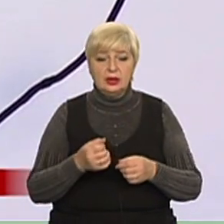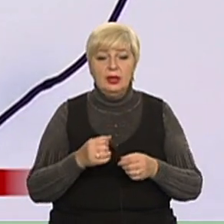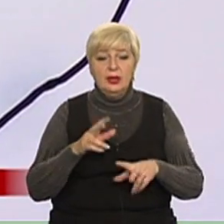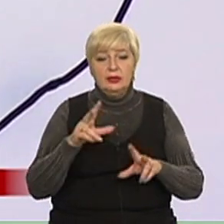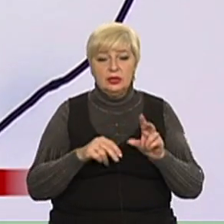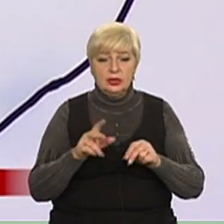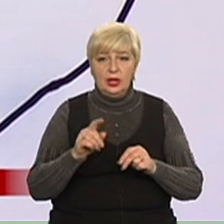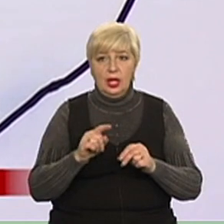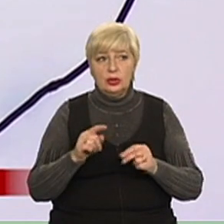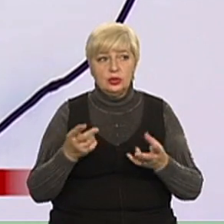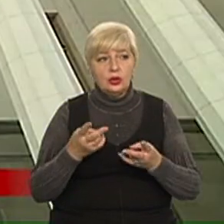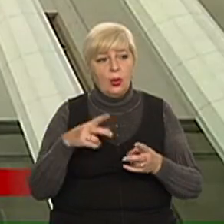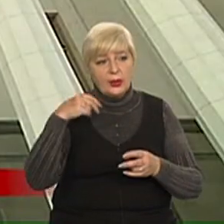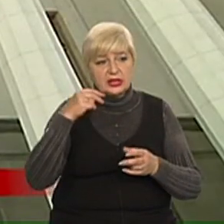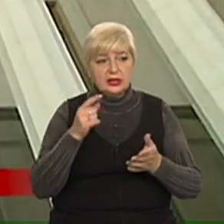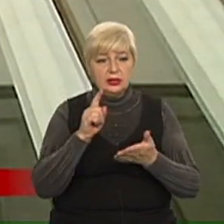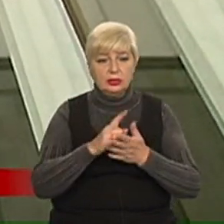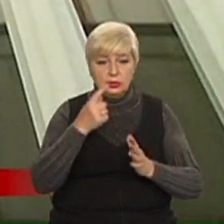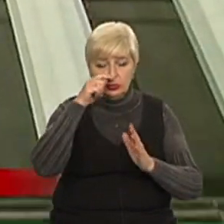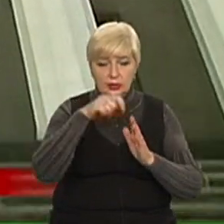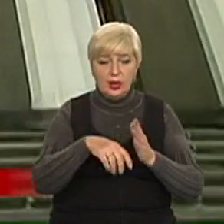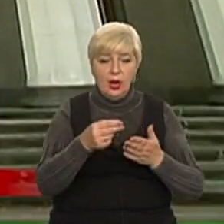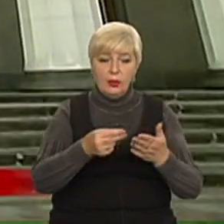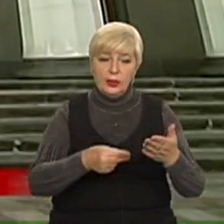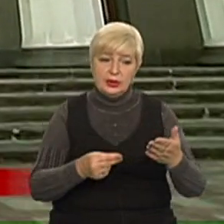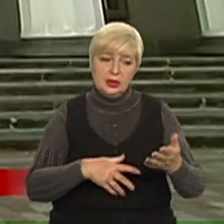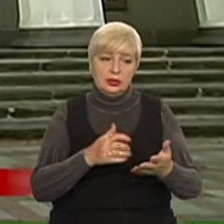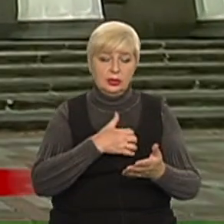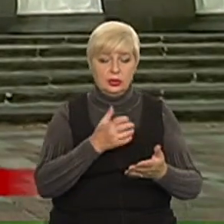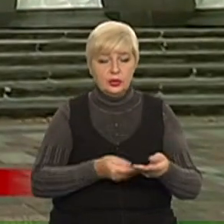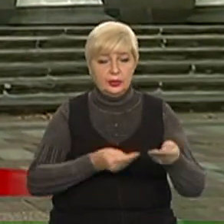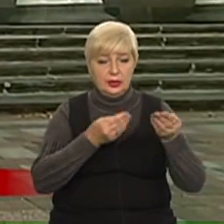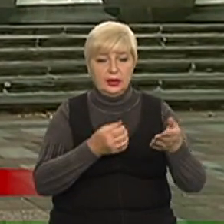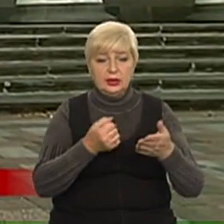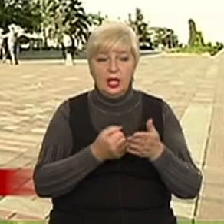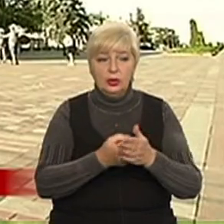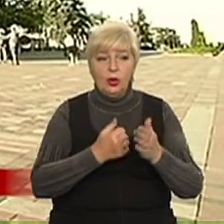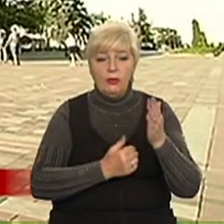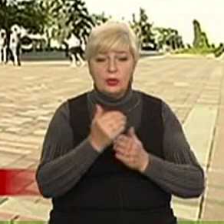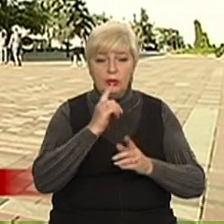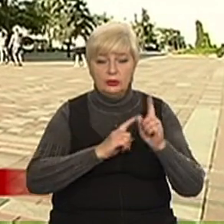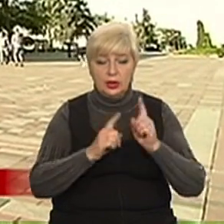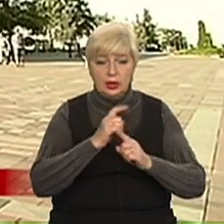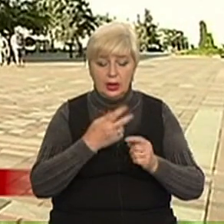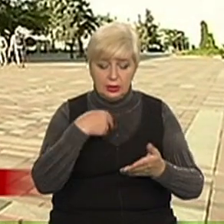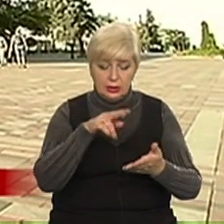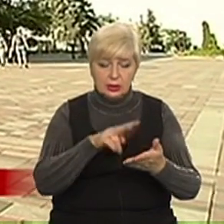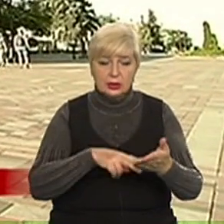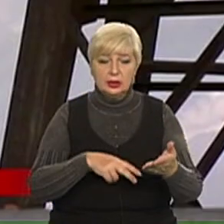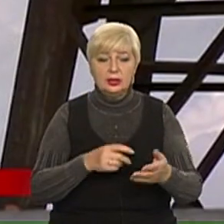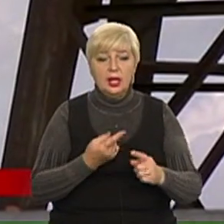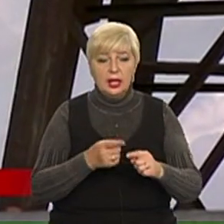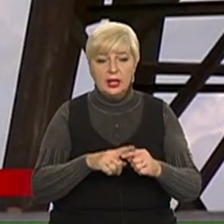втручання президента. Підписанти петиції просять подати до Верховної Ради невідкладний законопроєкт, який заборонить комерційний